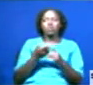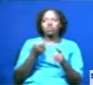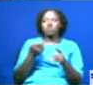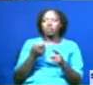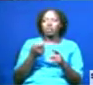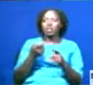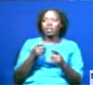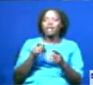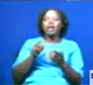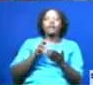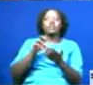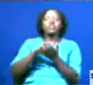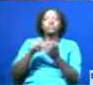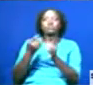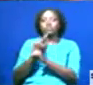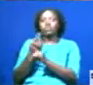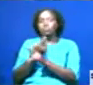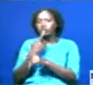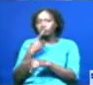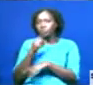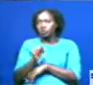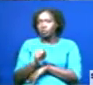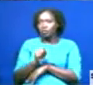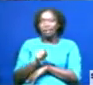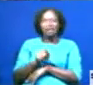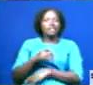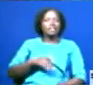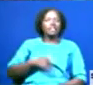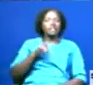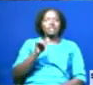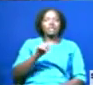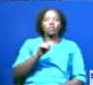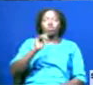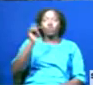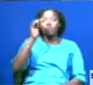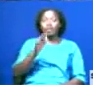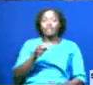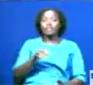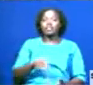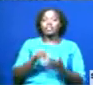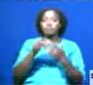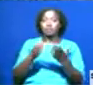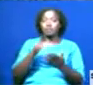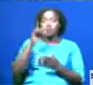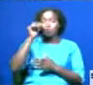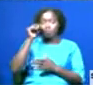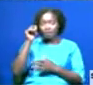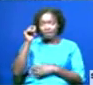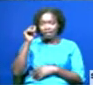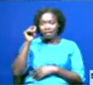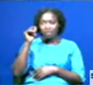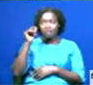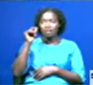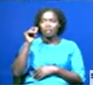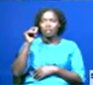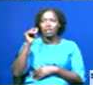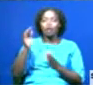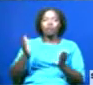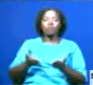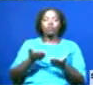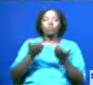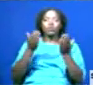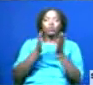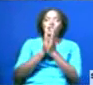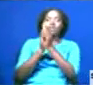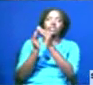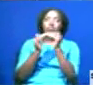kimoja hadi kingine. Kwa hivyo nahisi kwamba Wakenya hasa upande huu wa Mombasa na pwani kwa jumla wameimarika